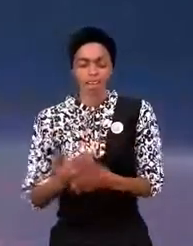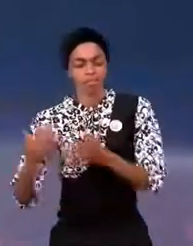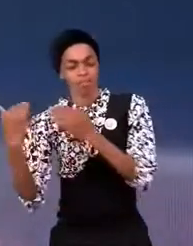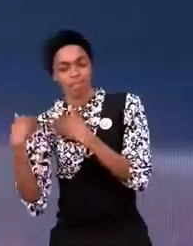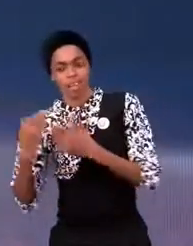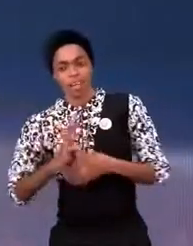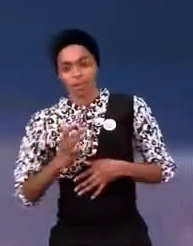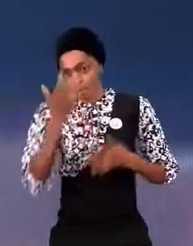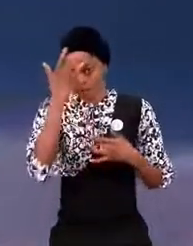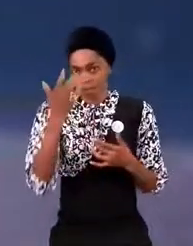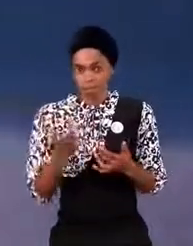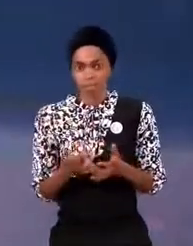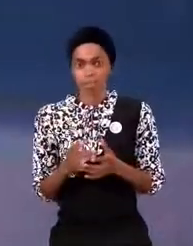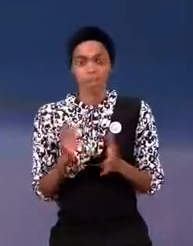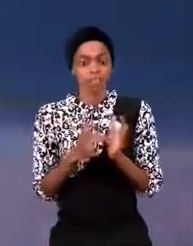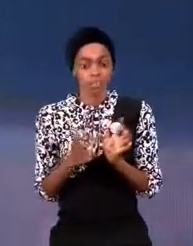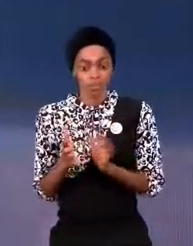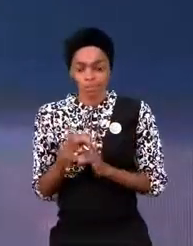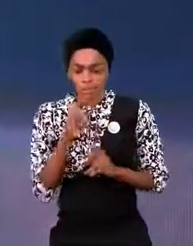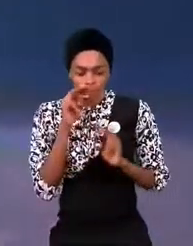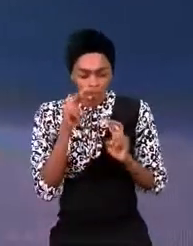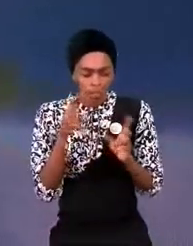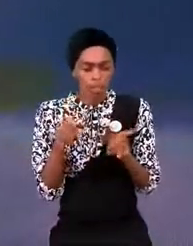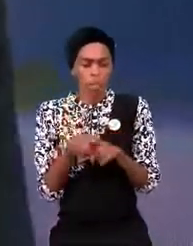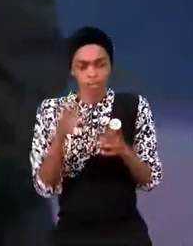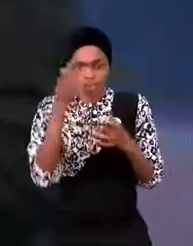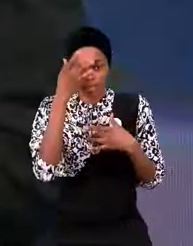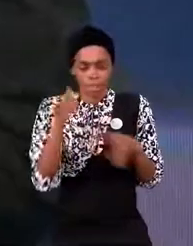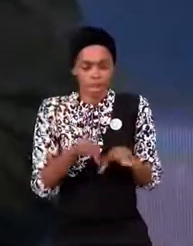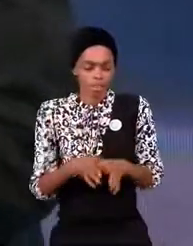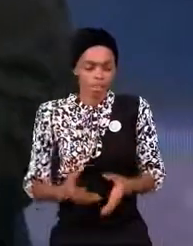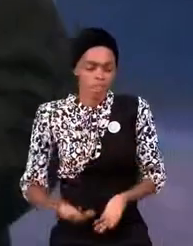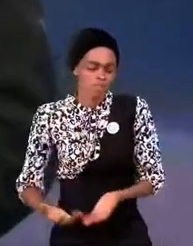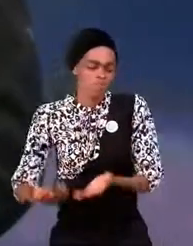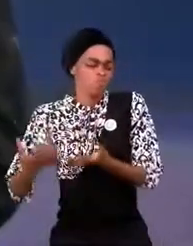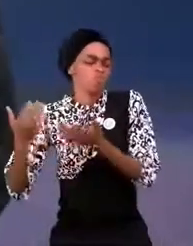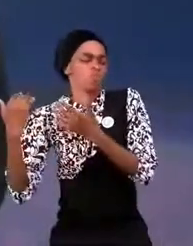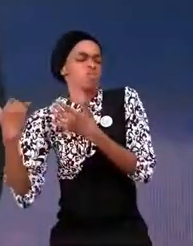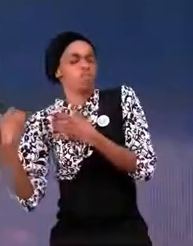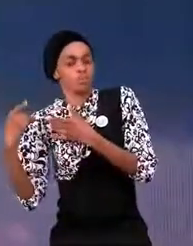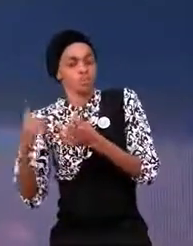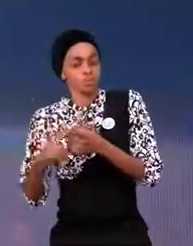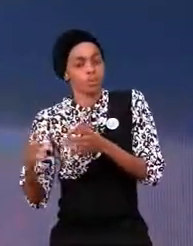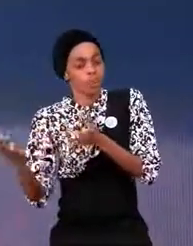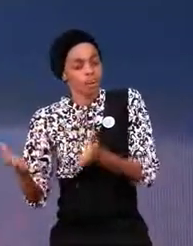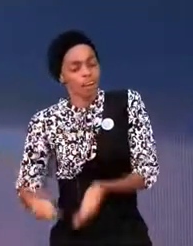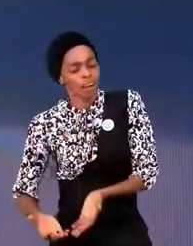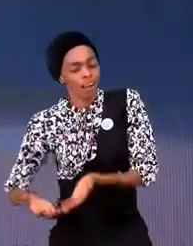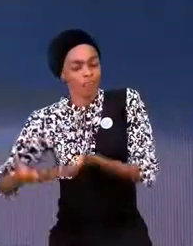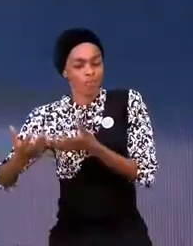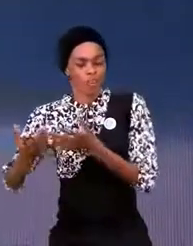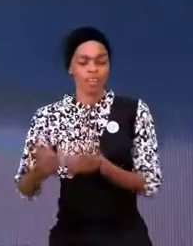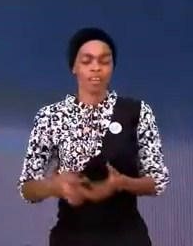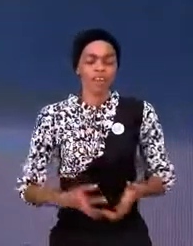comme un fardeau qu'il va soulever, un fardeau qu'il va porter, un fardeau qu'il va soulever. Si tu